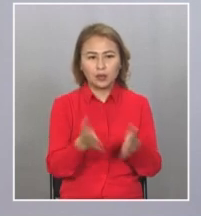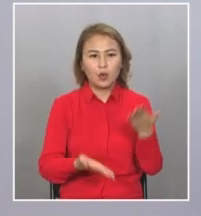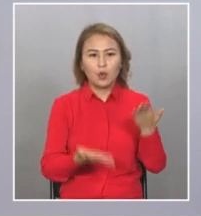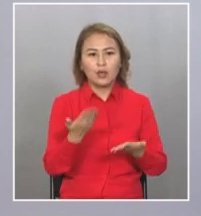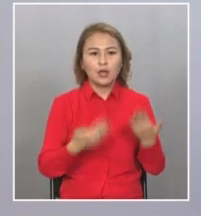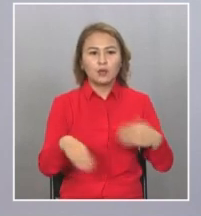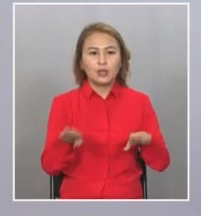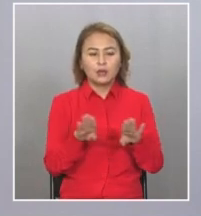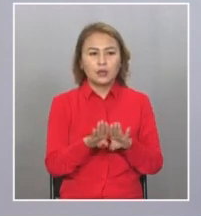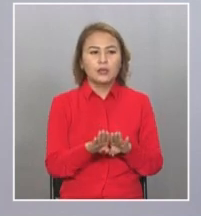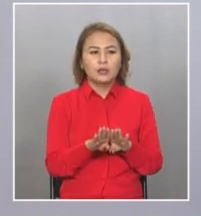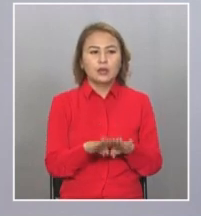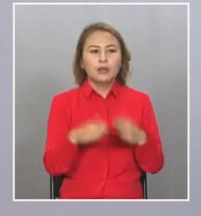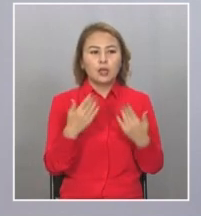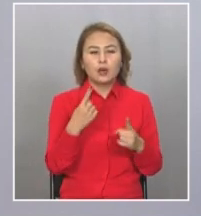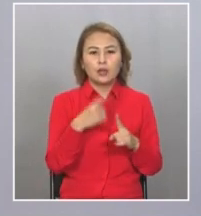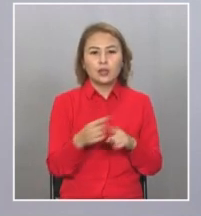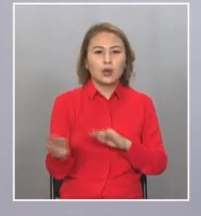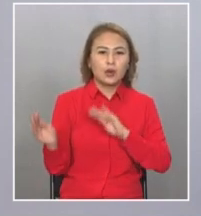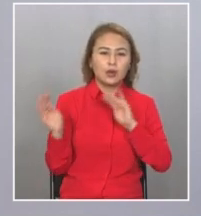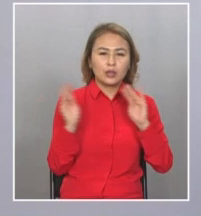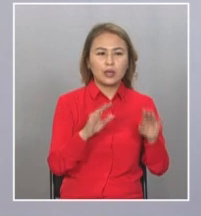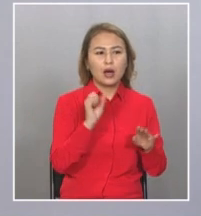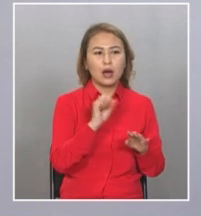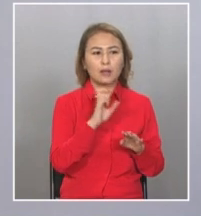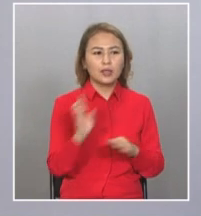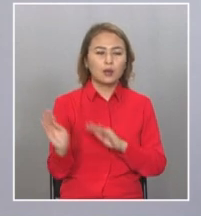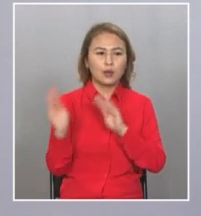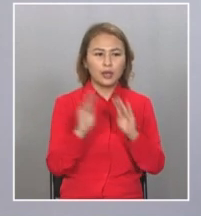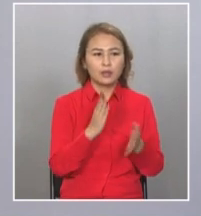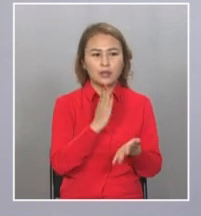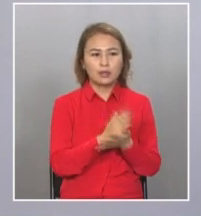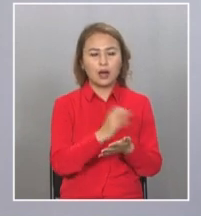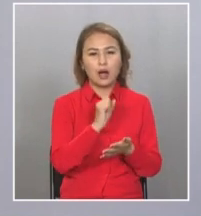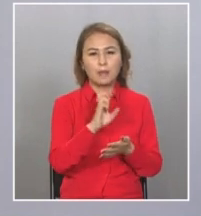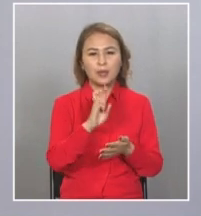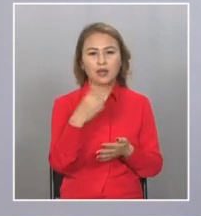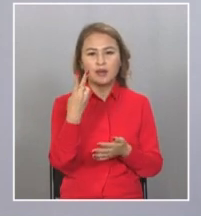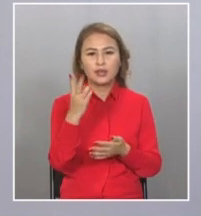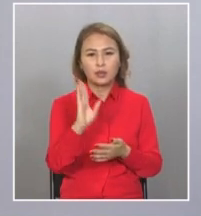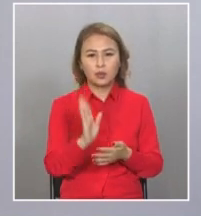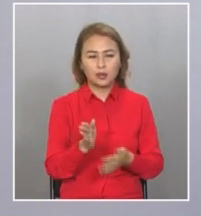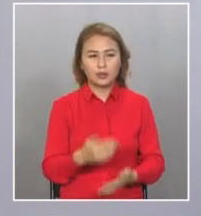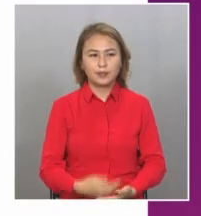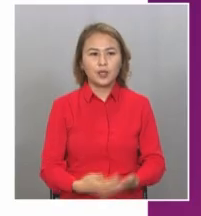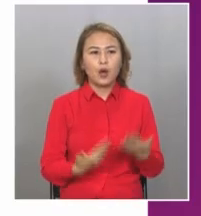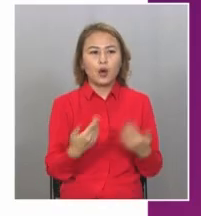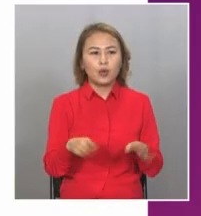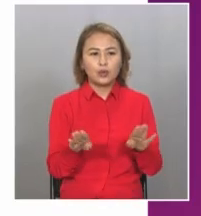Олай болатын болса, бұл қосындының орнына АБ-ны қоямыз. Сонда мына жерде АБ квадрат шығады.